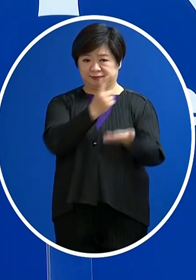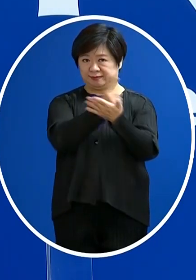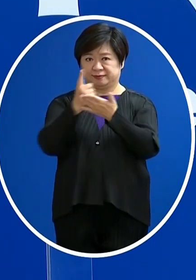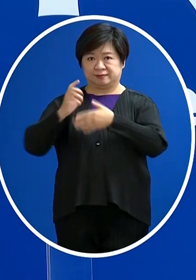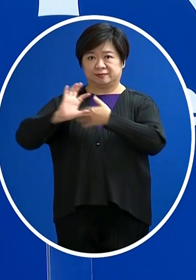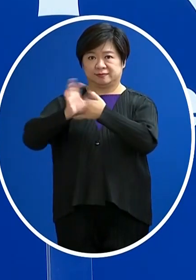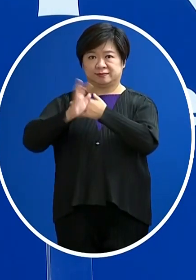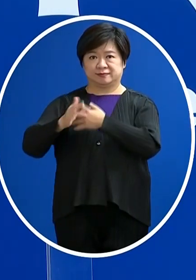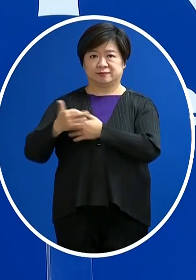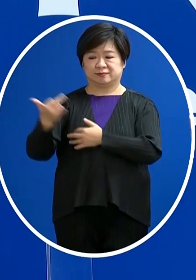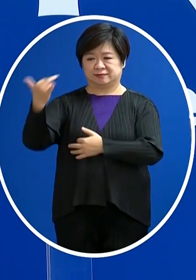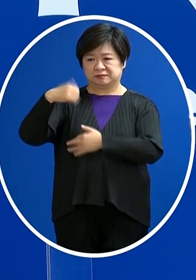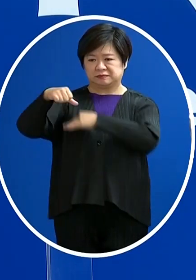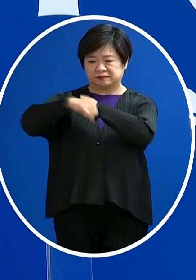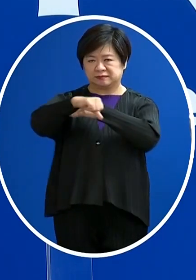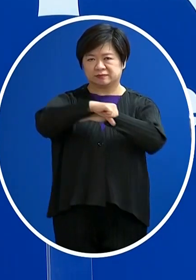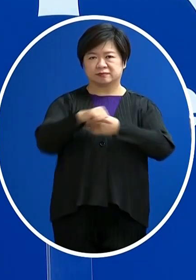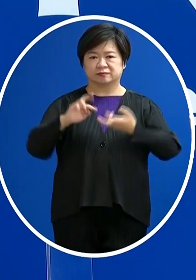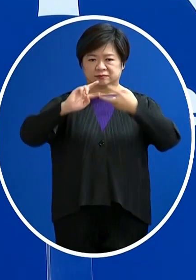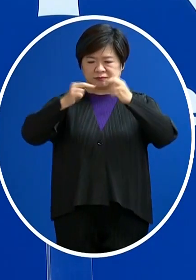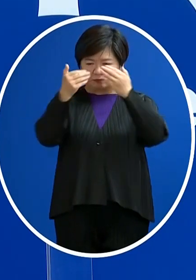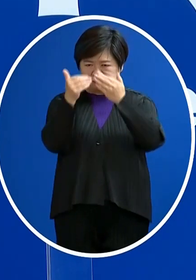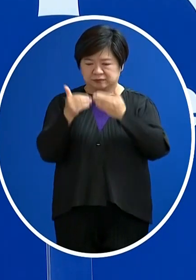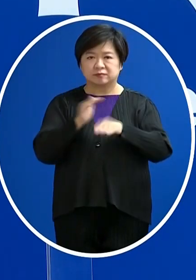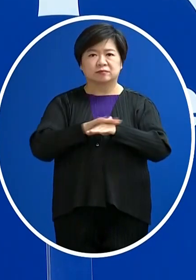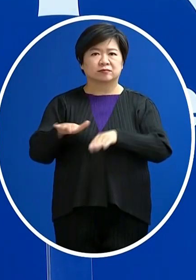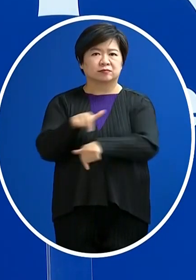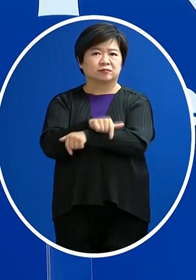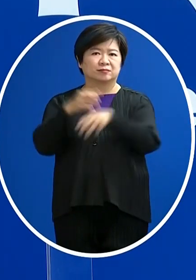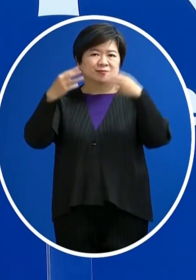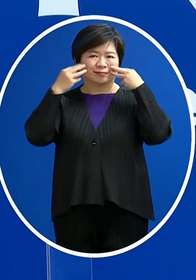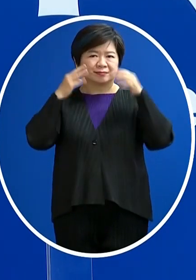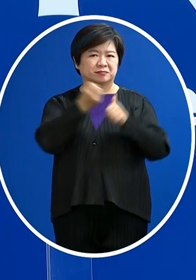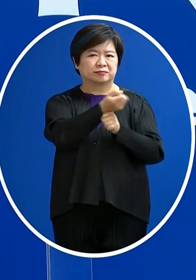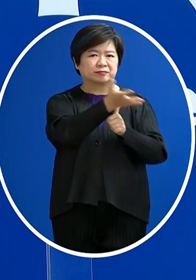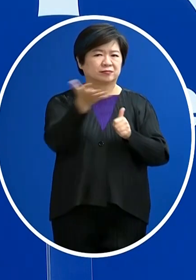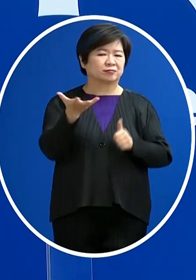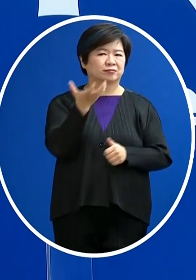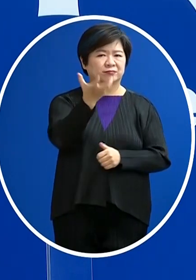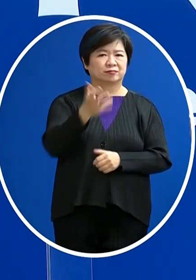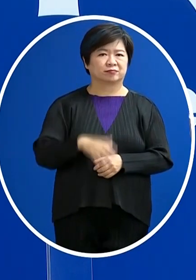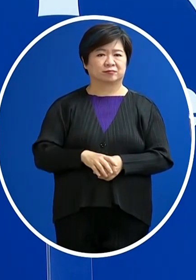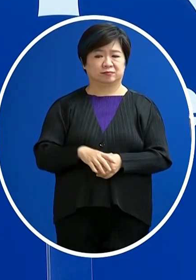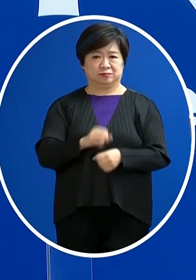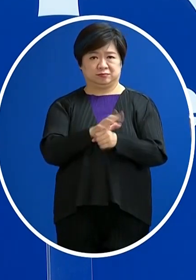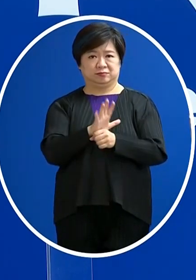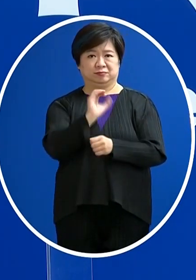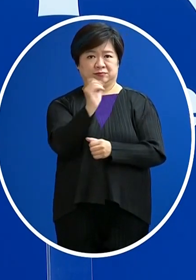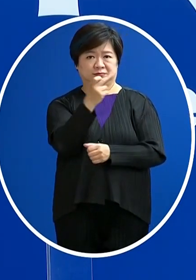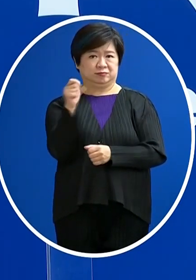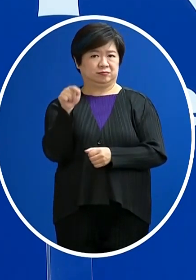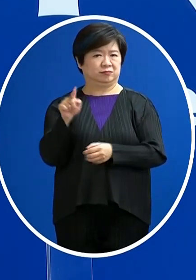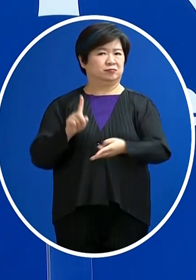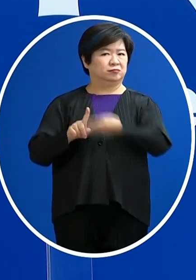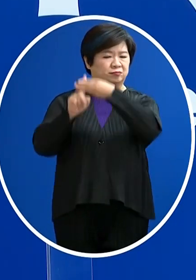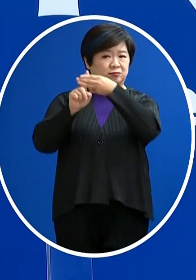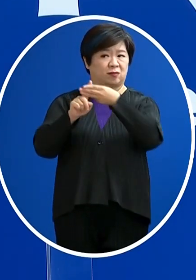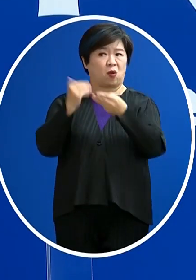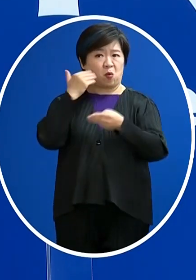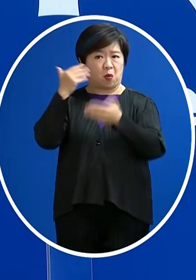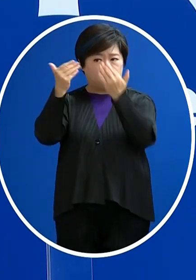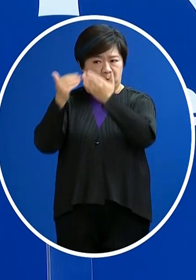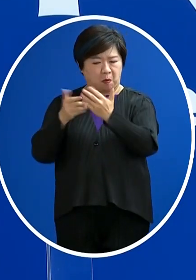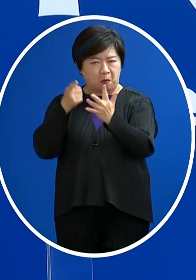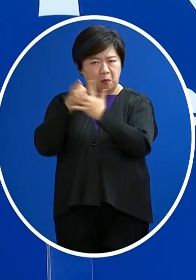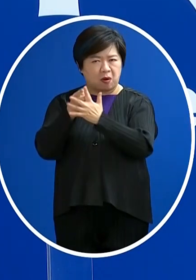外入确诊，我们都会去做定序哈。那只是说以南非目前流行现况来讲，是以 Omicron 为主哈，所以如果这例最后定序